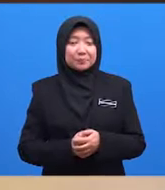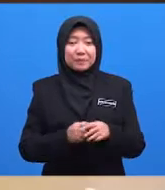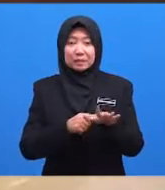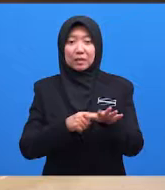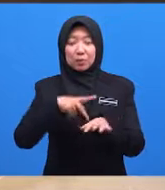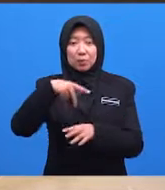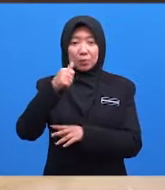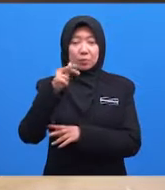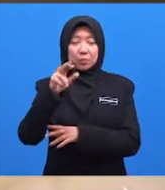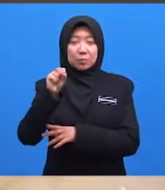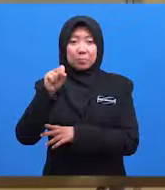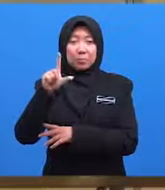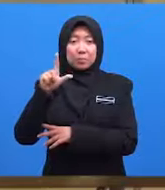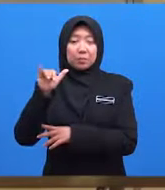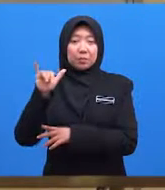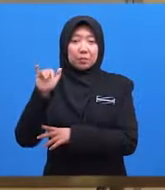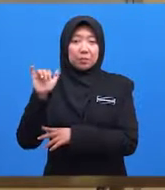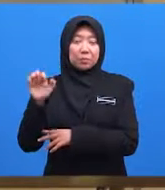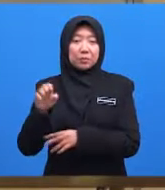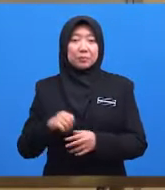Daun parsley,